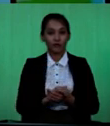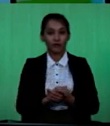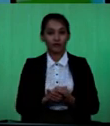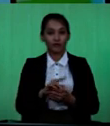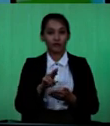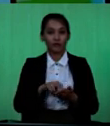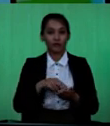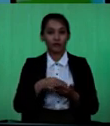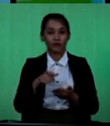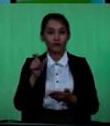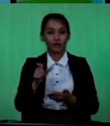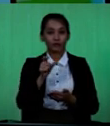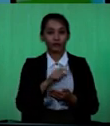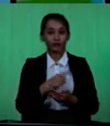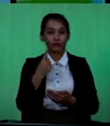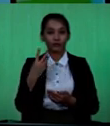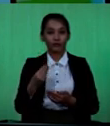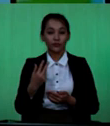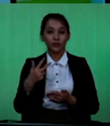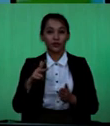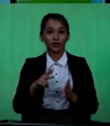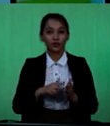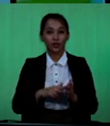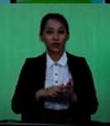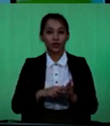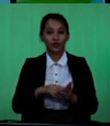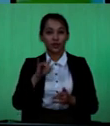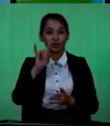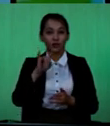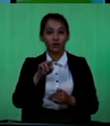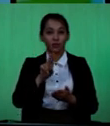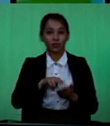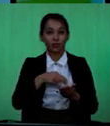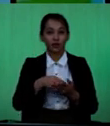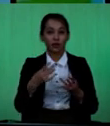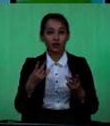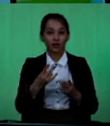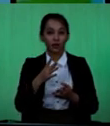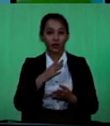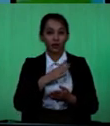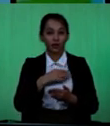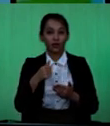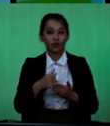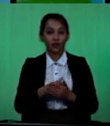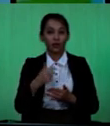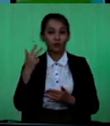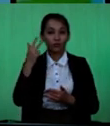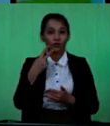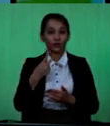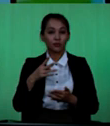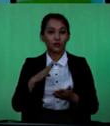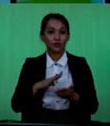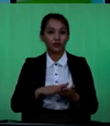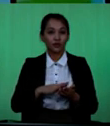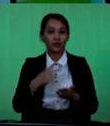Bo'yoqchilar bir kunda 38 ta romni bo'yash kerak edi. Ular tushgacha 28 ta